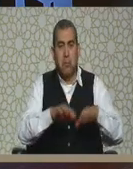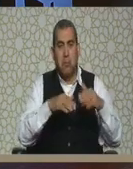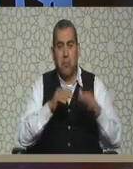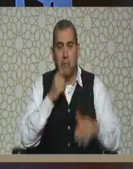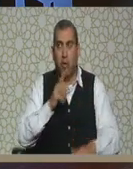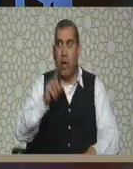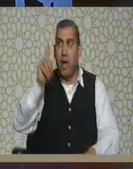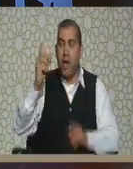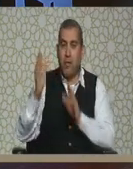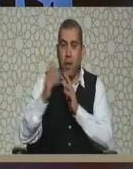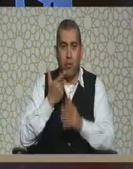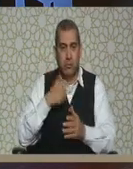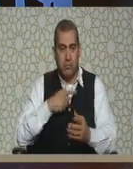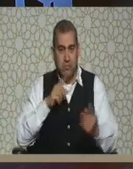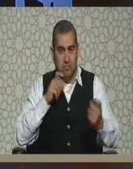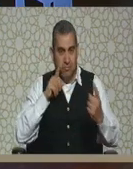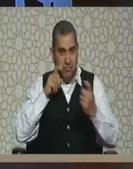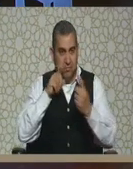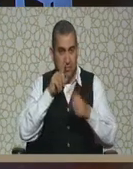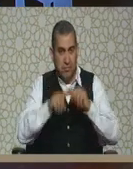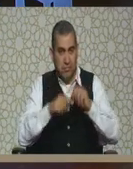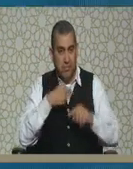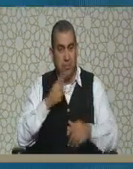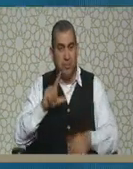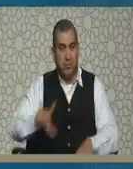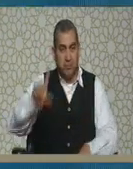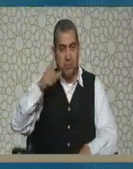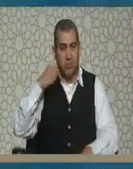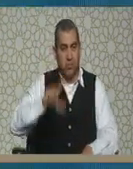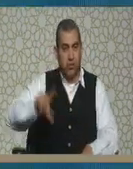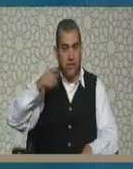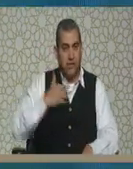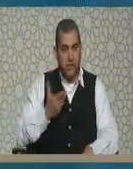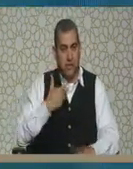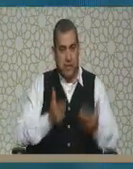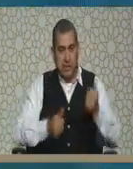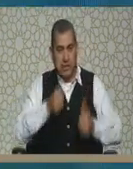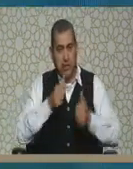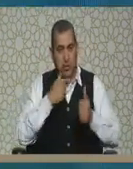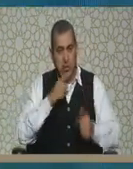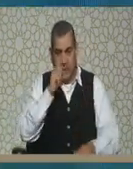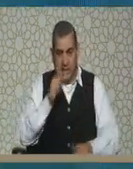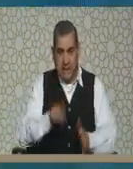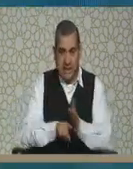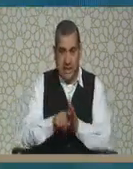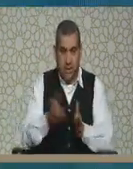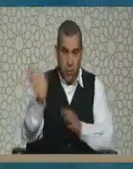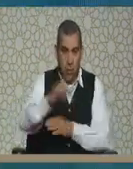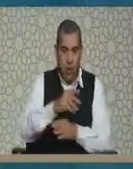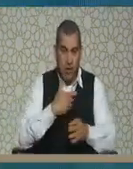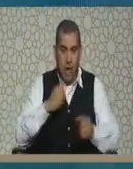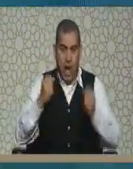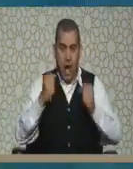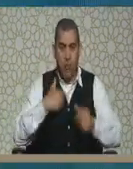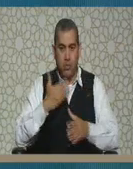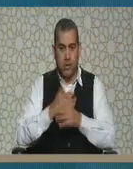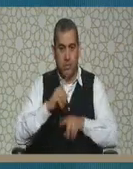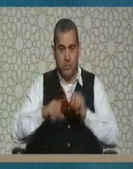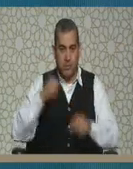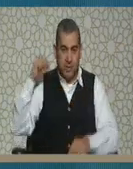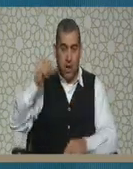بيقاتل حد على مكان ولا منصب ولا هو بياذي حد عشان هو يحس ان هو بيظهر قوته عشان يحمي